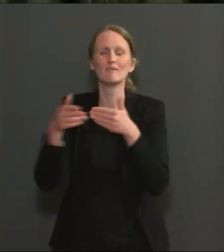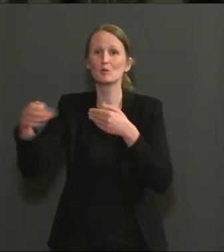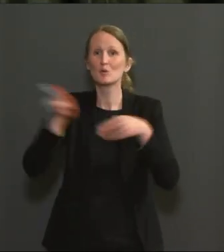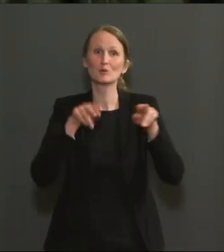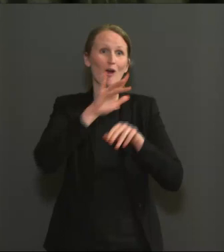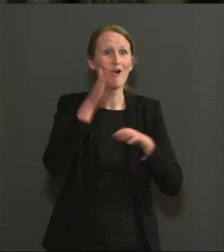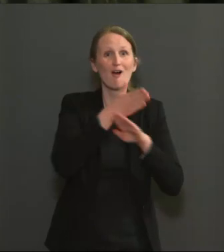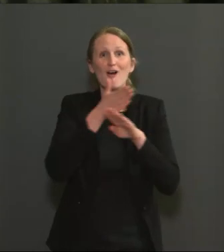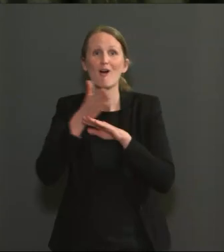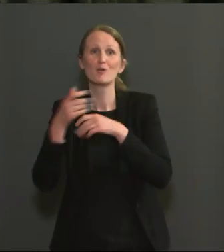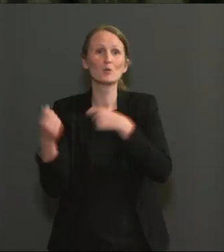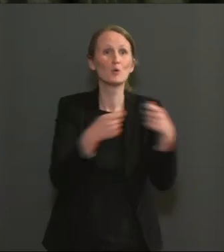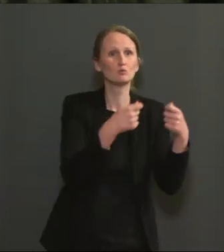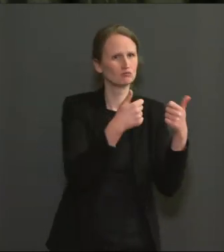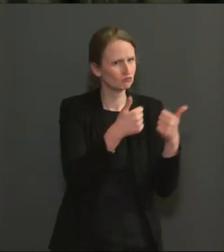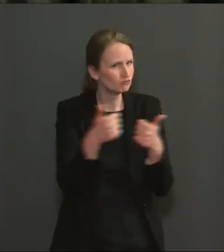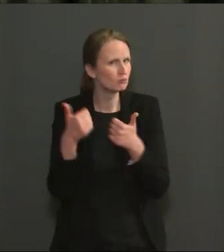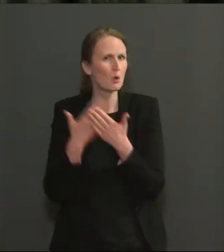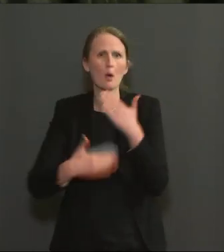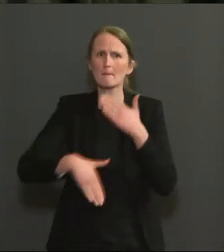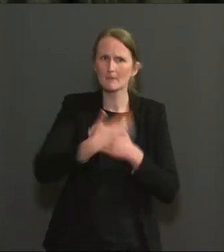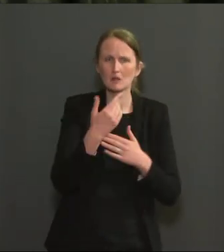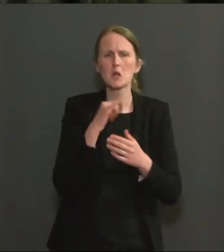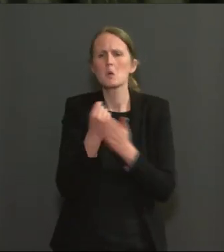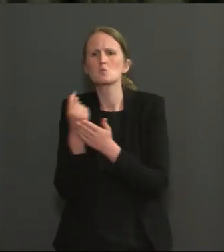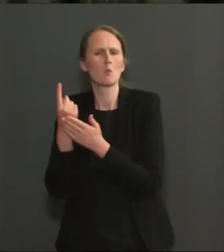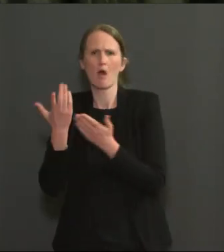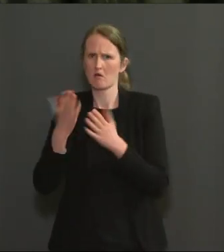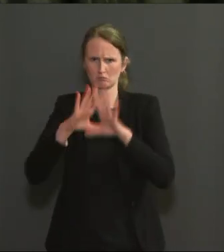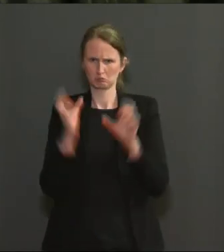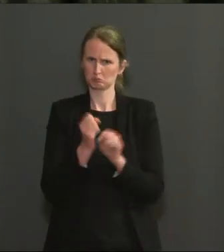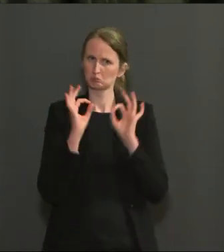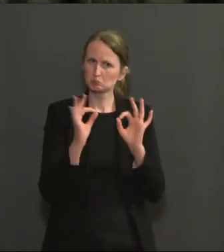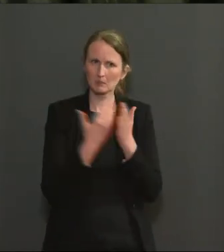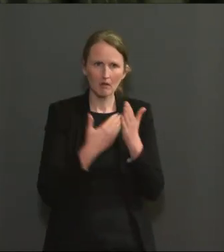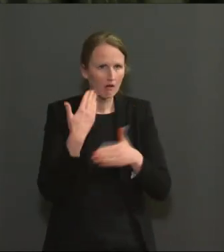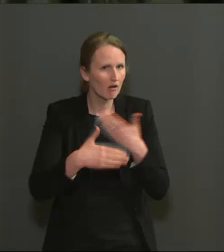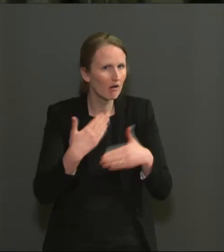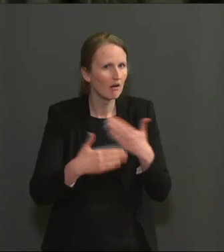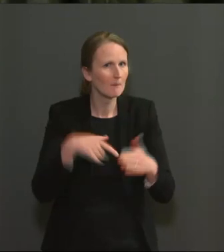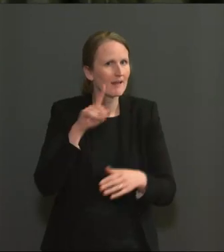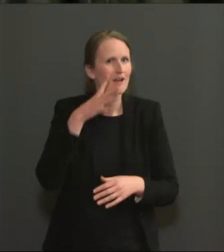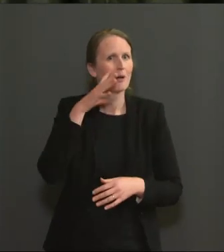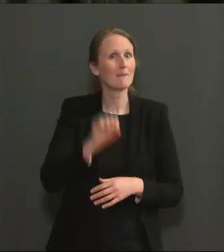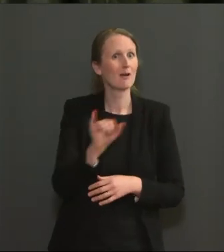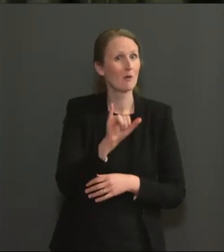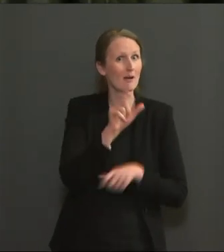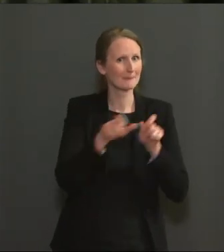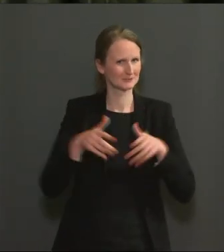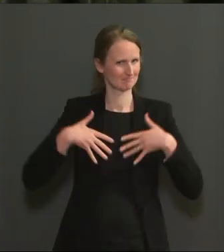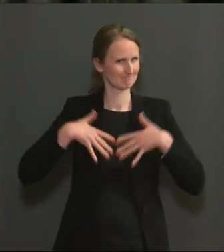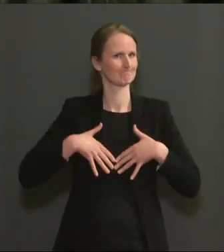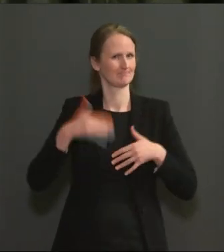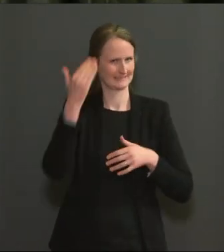y voit on peut y voir que la grande majorité de la population est consciente du risque toujours présent et adapte son comportement en